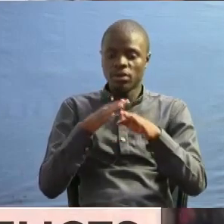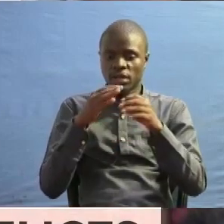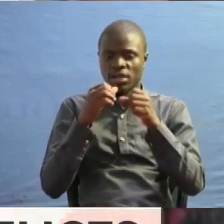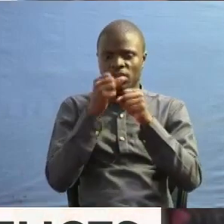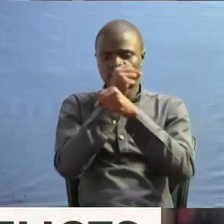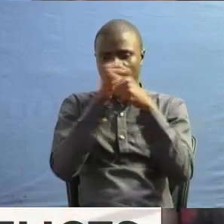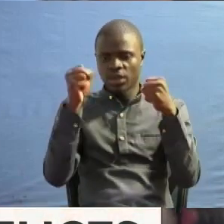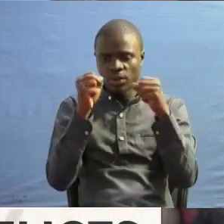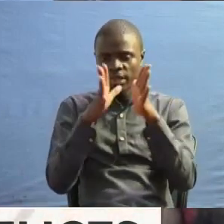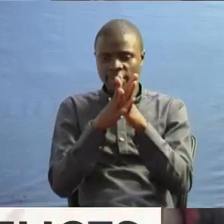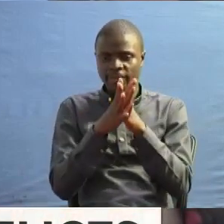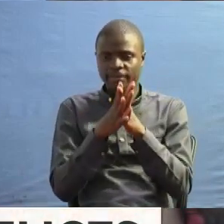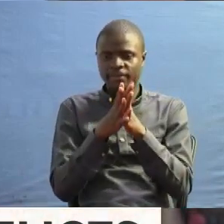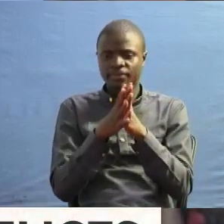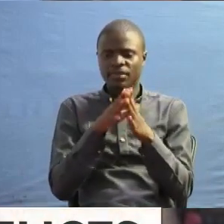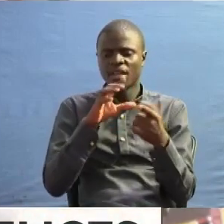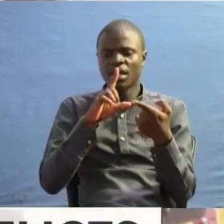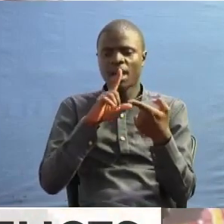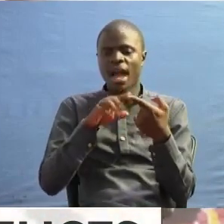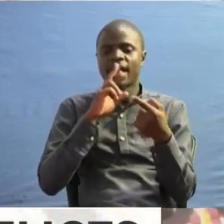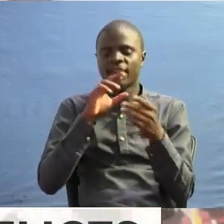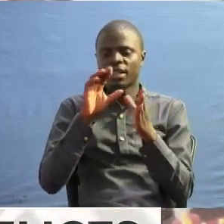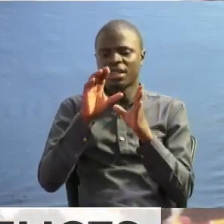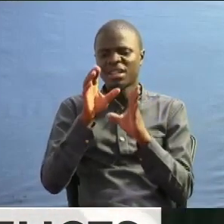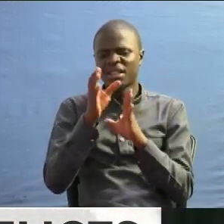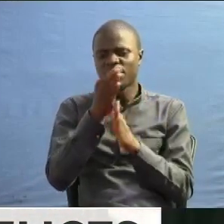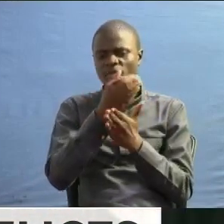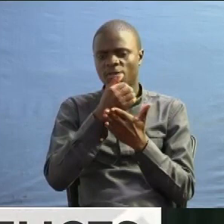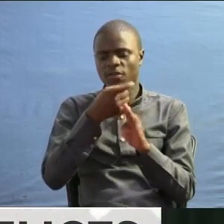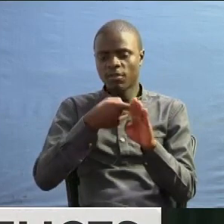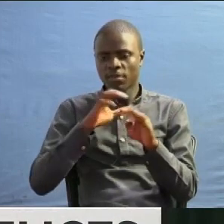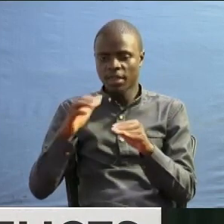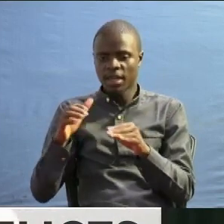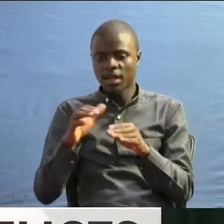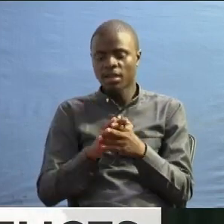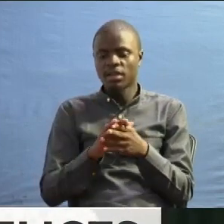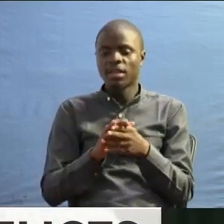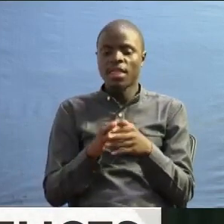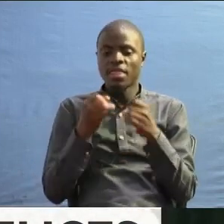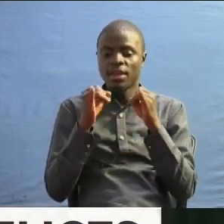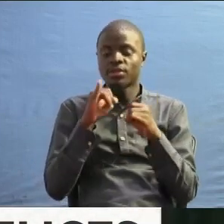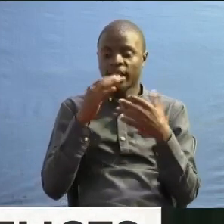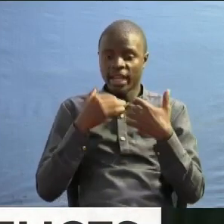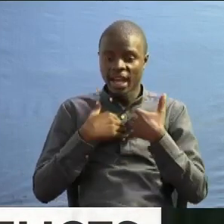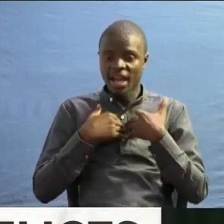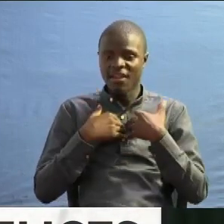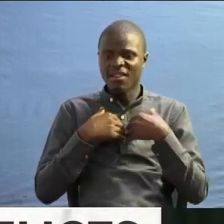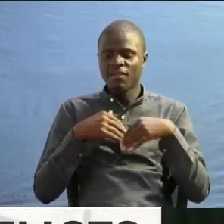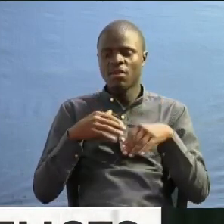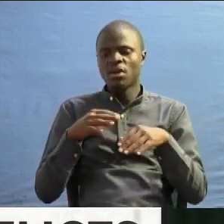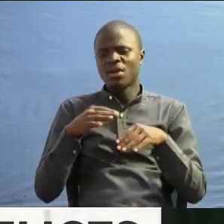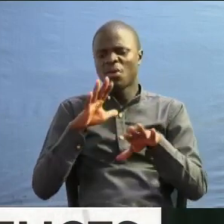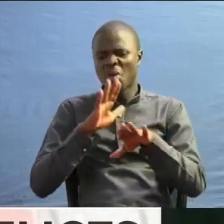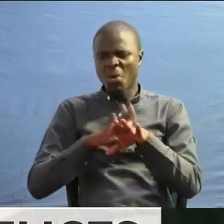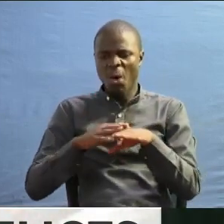bandits and criminals are smoked out of the county for good. Habari niko nayo ni kwamba mambo ya usalama